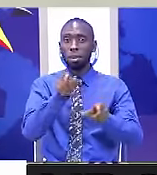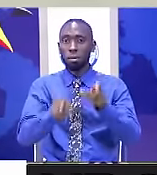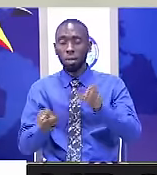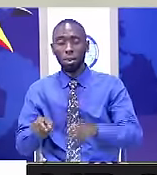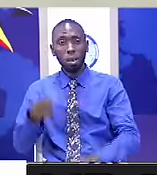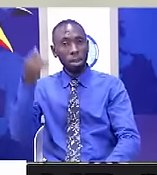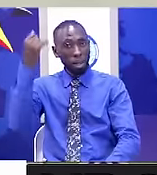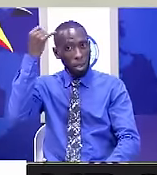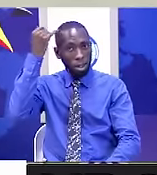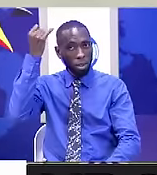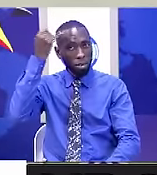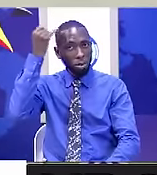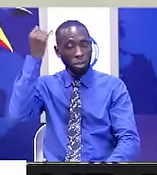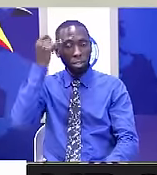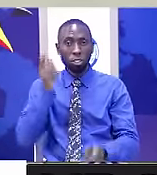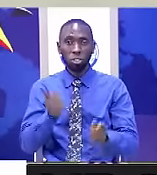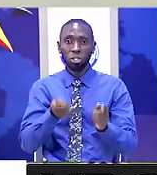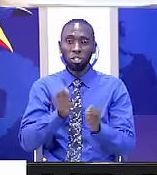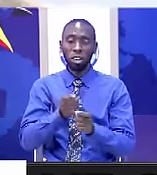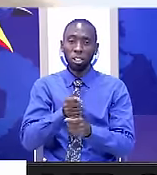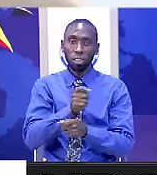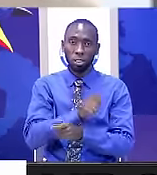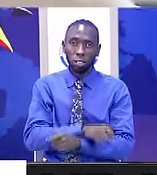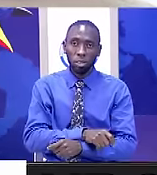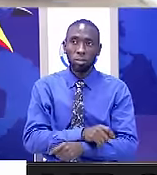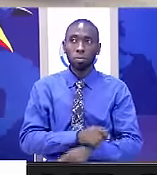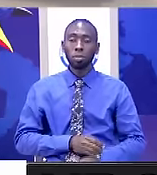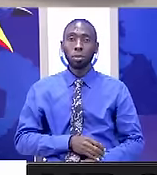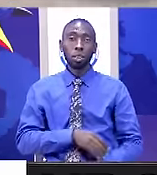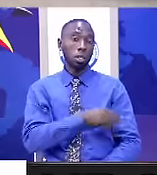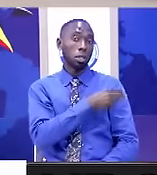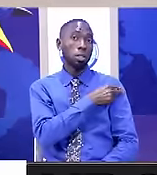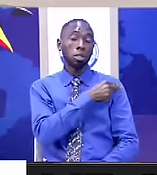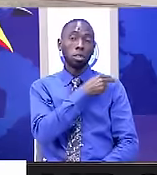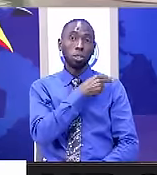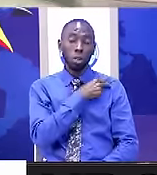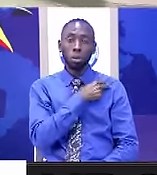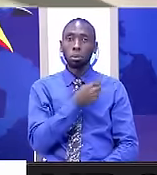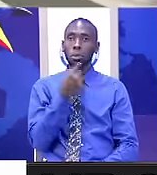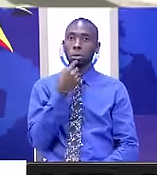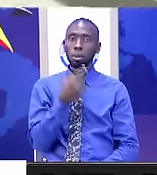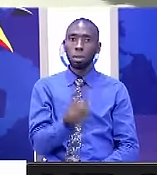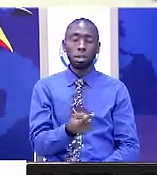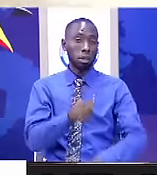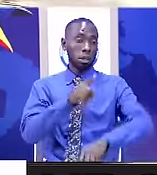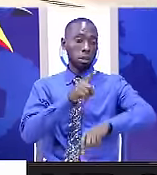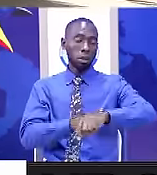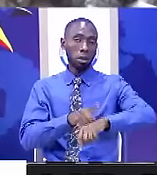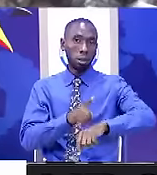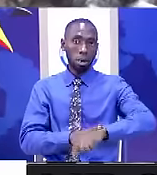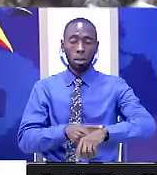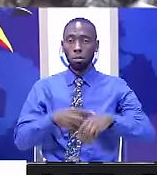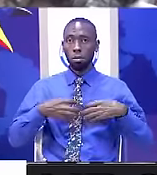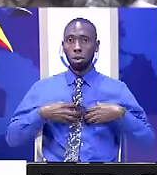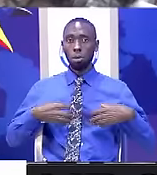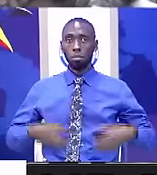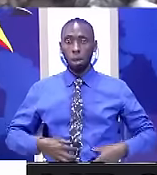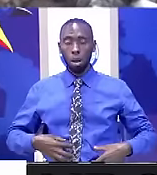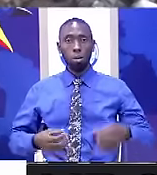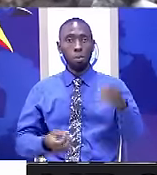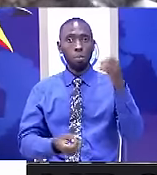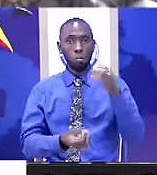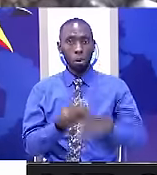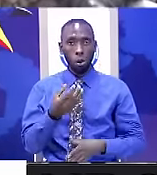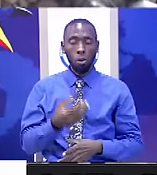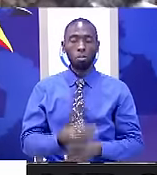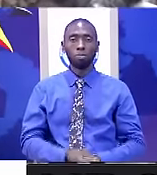ideology ne mindset change. Jeno Mbadi era ategeezezza nti okuva eggye lya UPDF lwe lyatandikibwawo batambulira